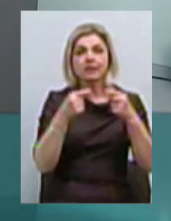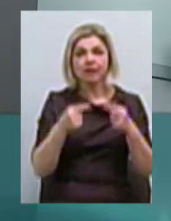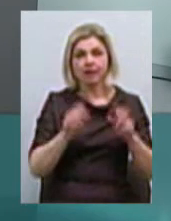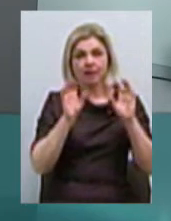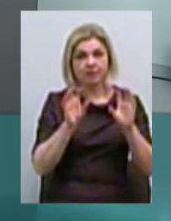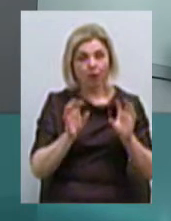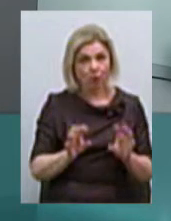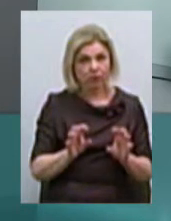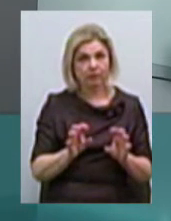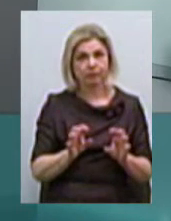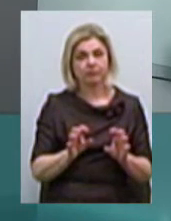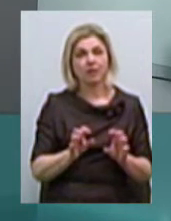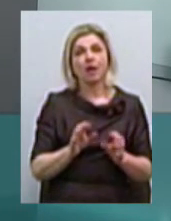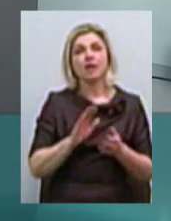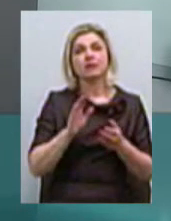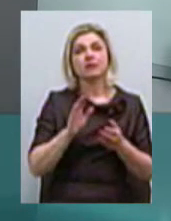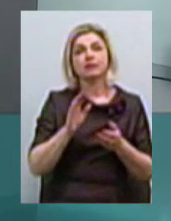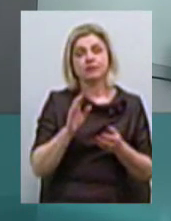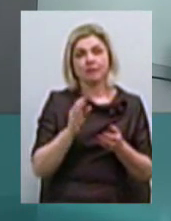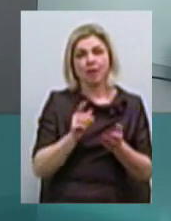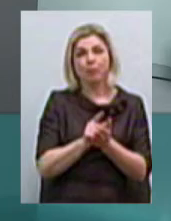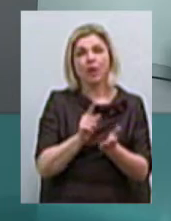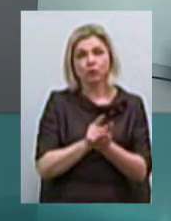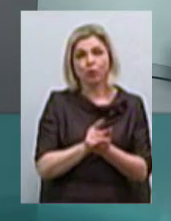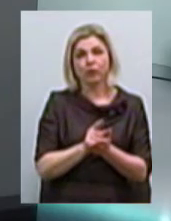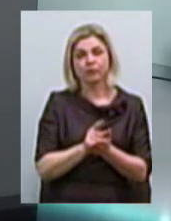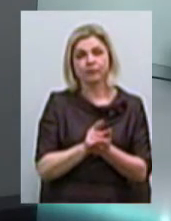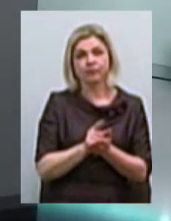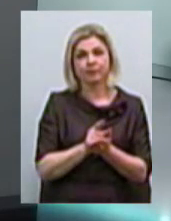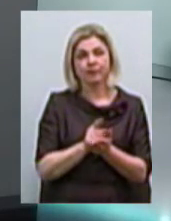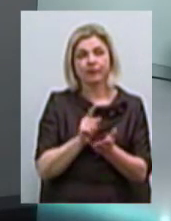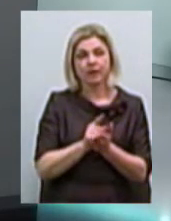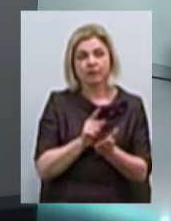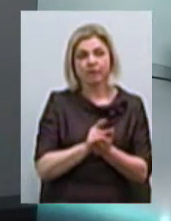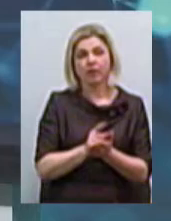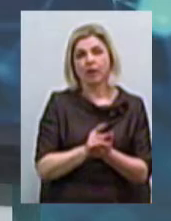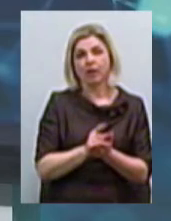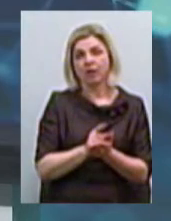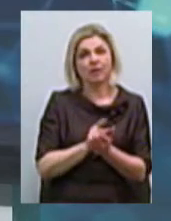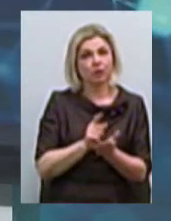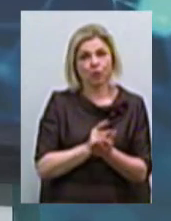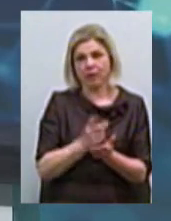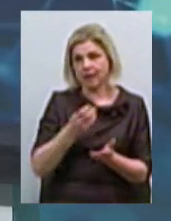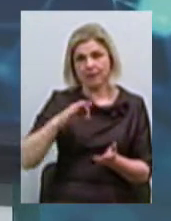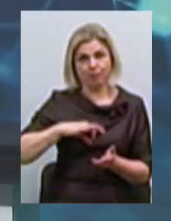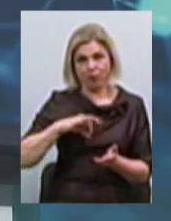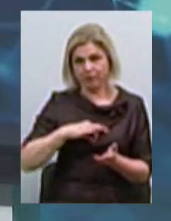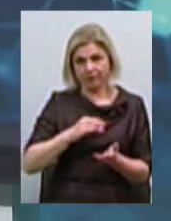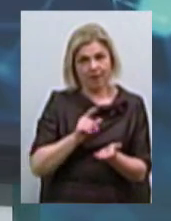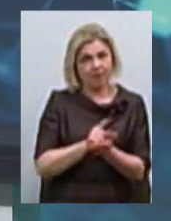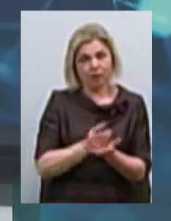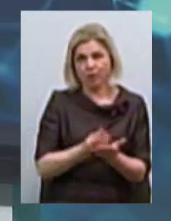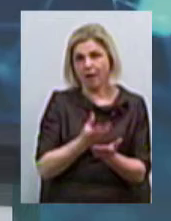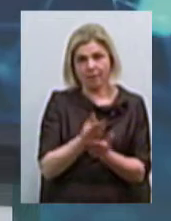кодексу, ставка податку застосовується, нульова ставка податку застосовується. Вони